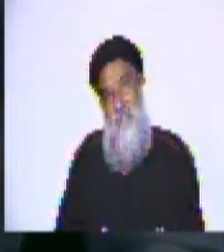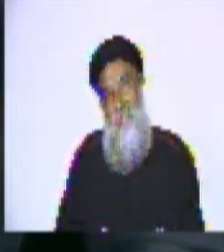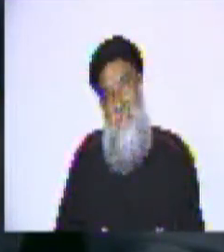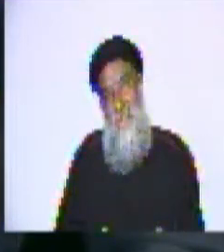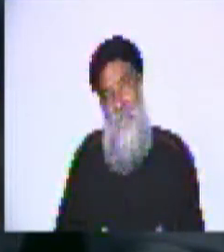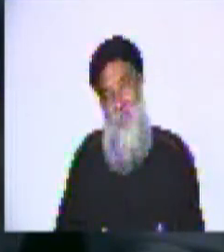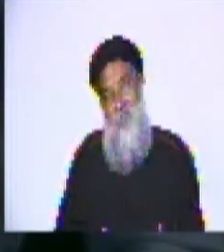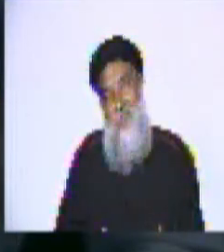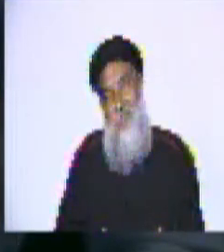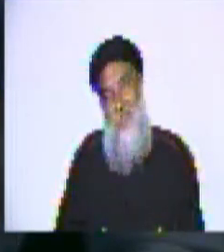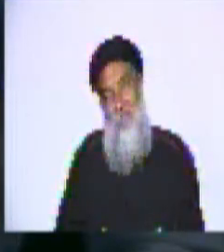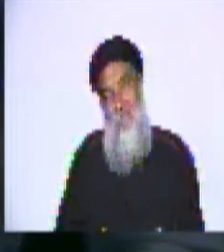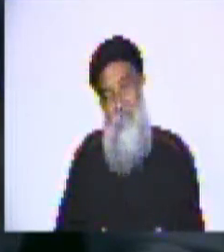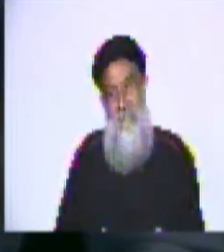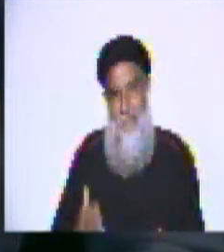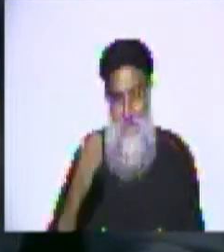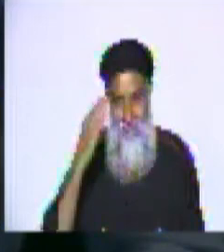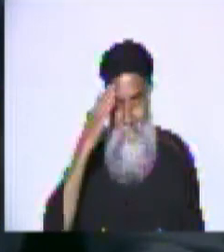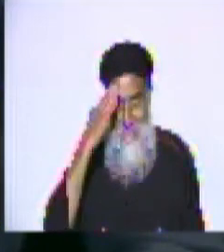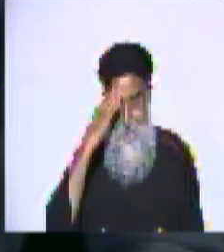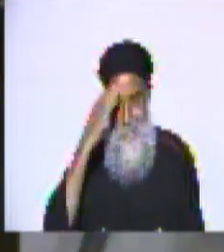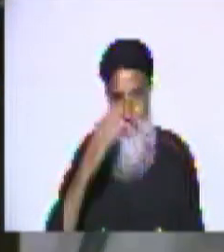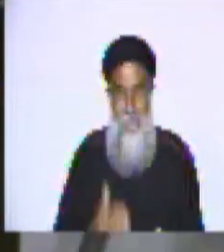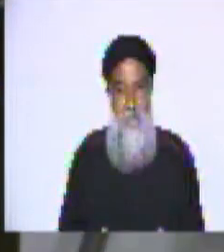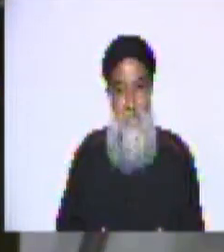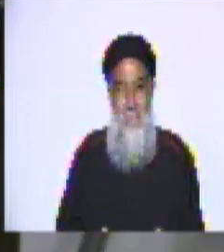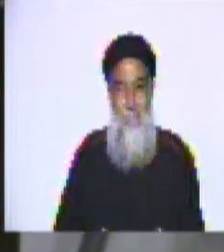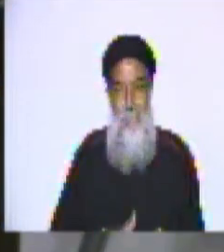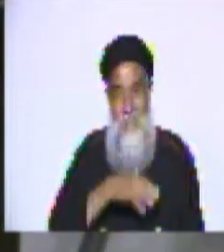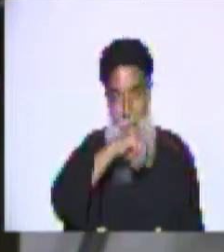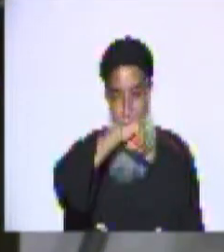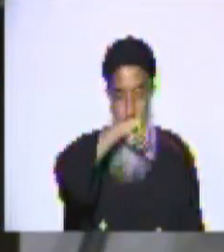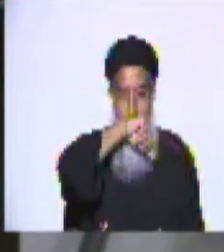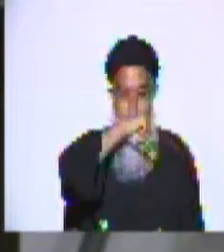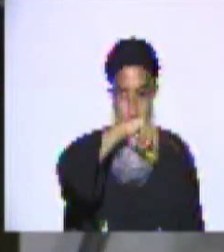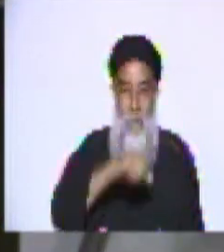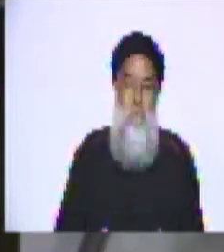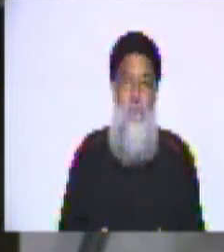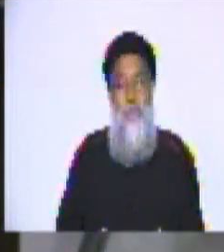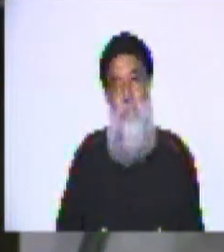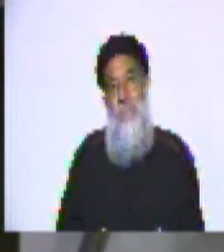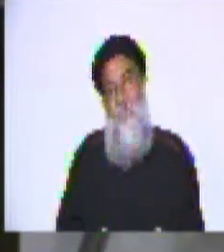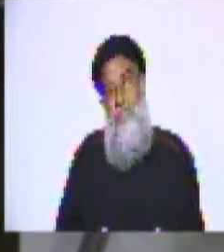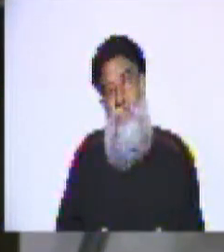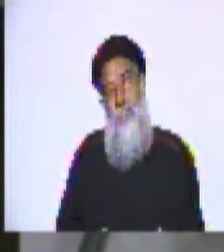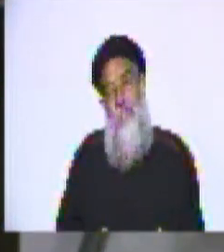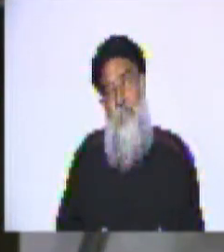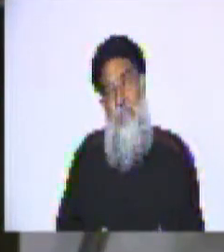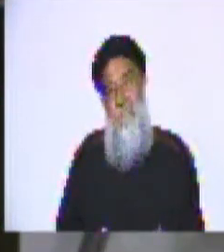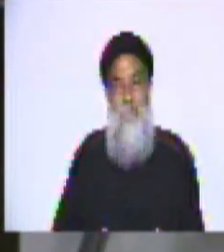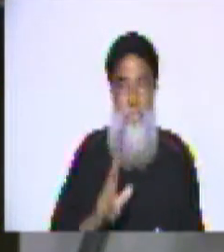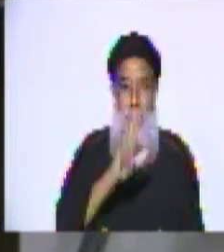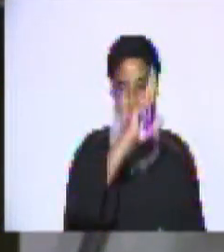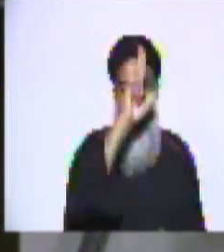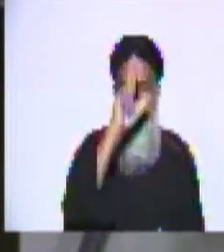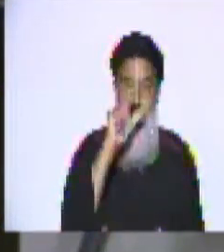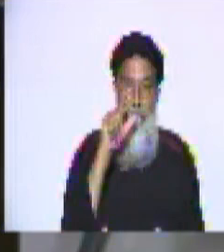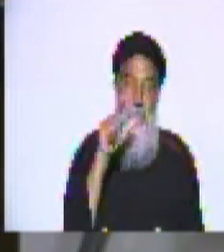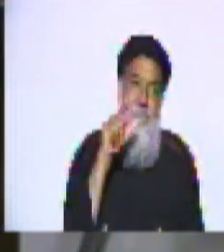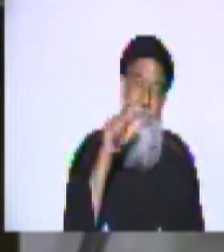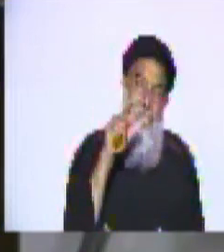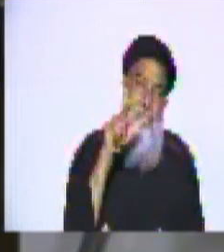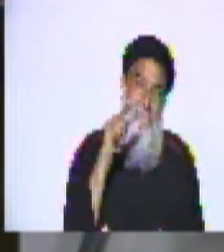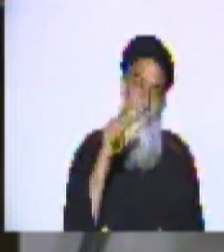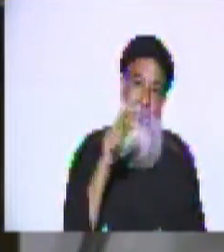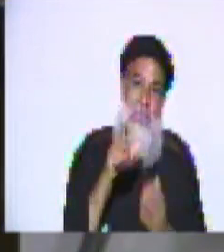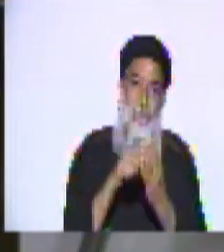قول. مساء الخير يا ابونا. مساء النور يا حبيبي، اتفضل بسؤالك. قبل ايادة سيدنا. اهلا بيك، اهلا وسهلا. كنت عايز اسال قدسك يا ابونا، لما نزل